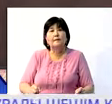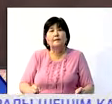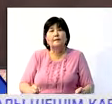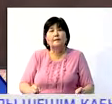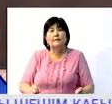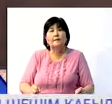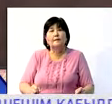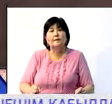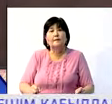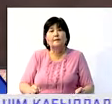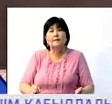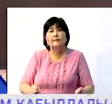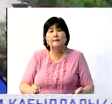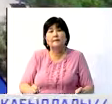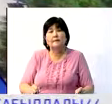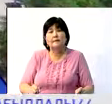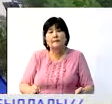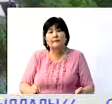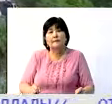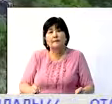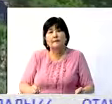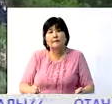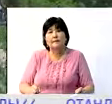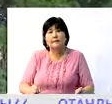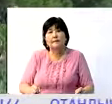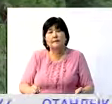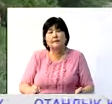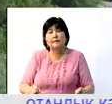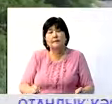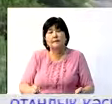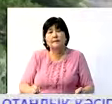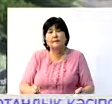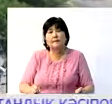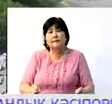Асқар Тәжиев, Нұржан Мұзарапшин, Досхан Сәтбай, Қызылорда телеарнасы, Қармақшы ауданынан.